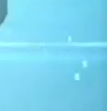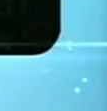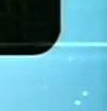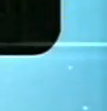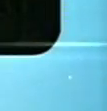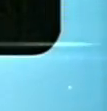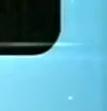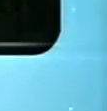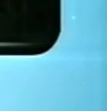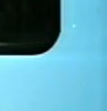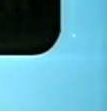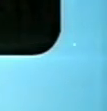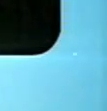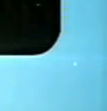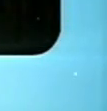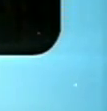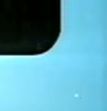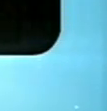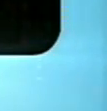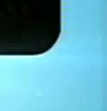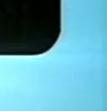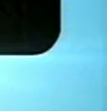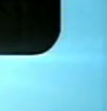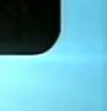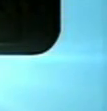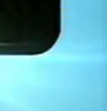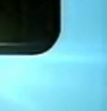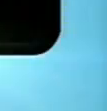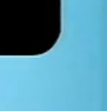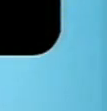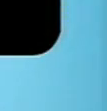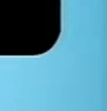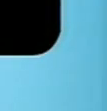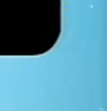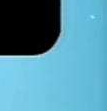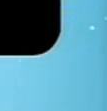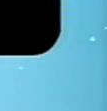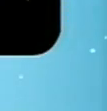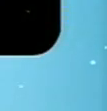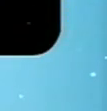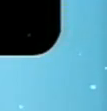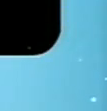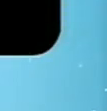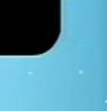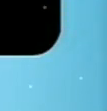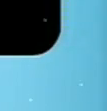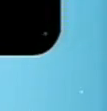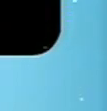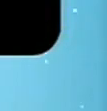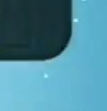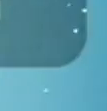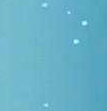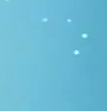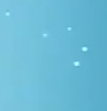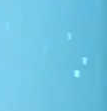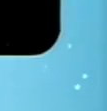SMS banjir serakan yang anda ingin Sumbangkan contoh banjir Lima banjir jarak Li